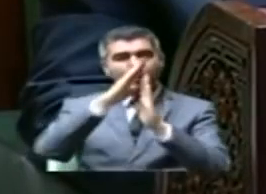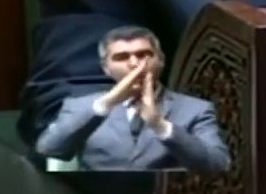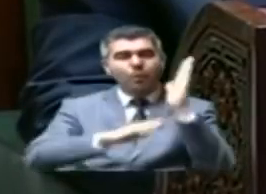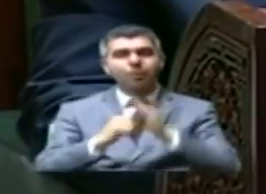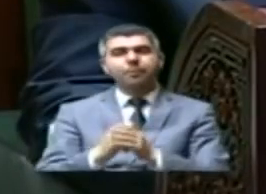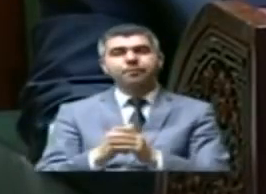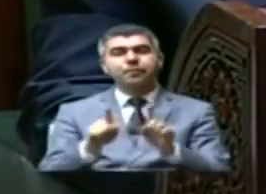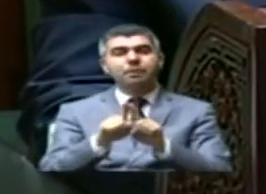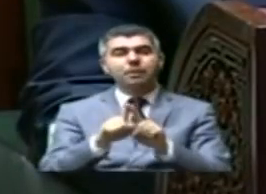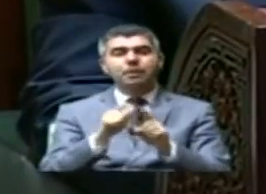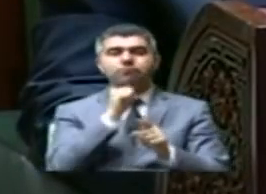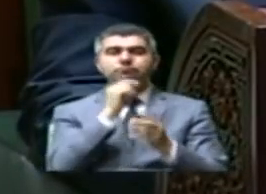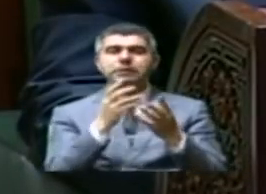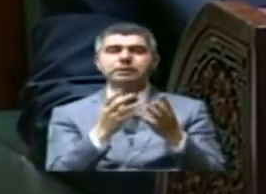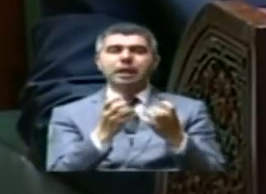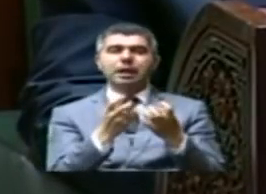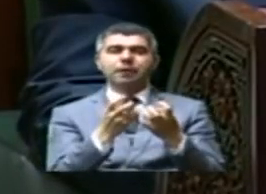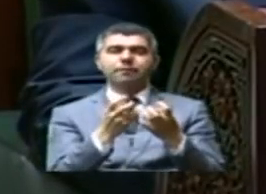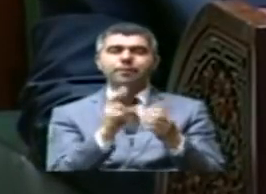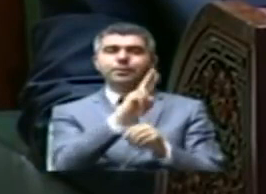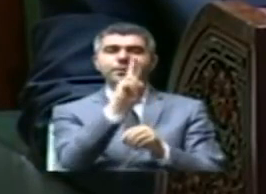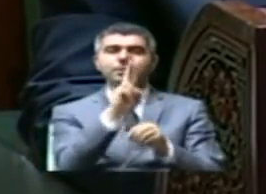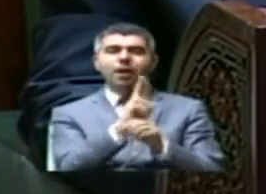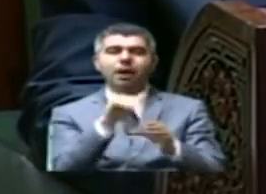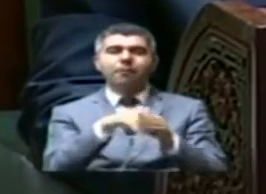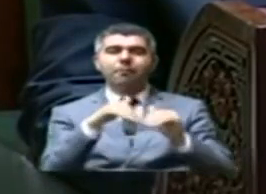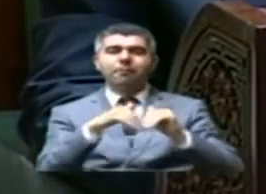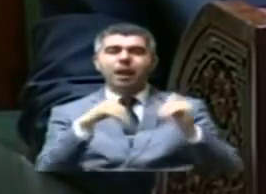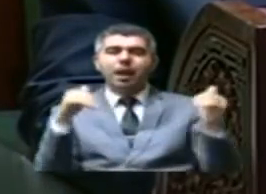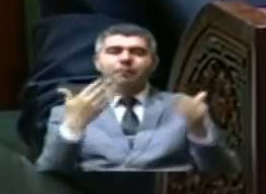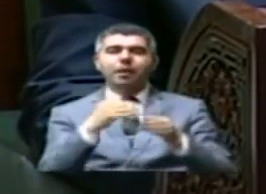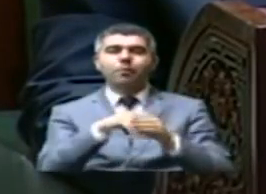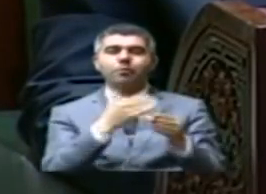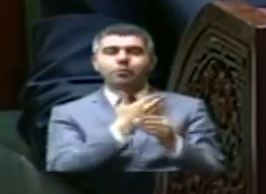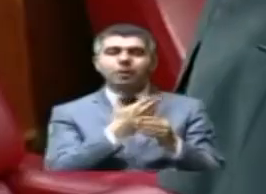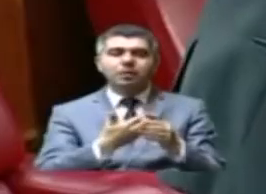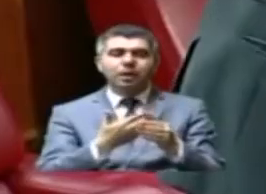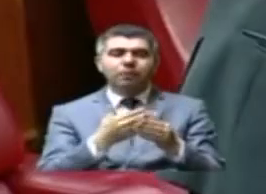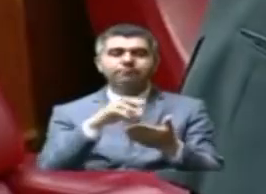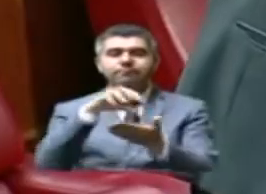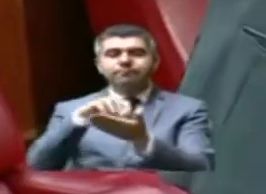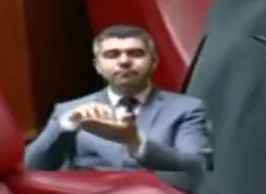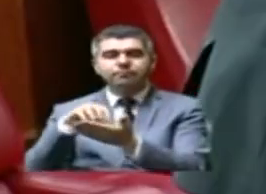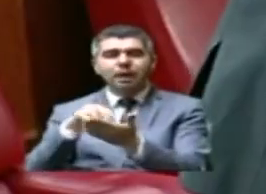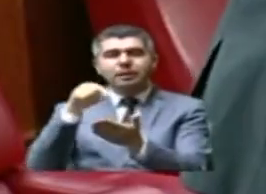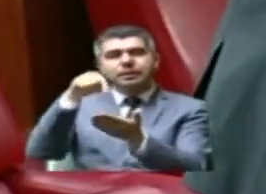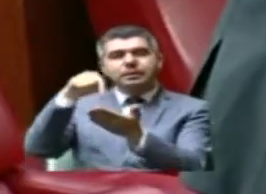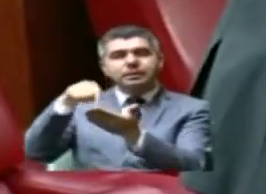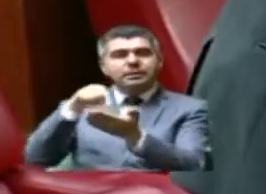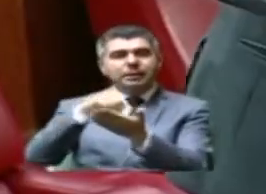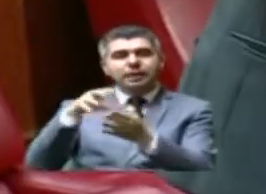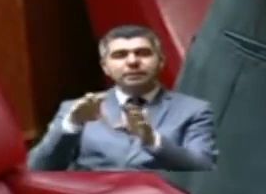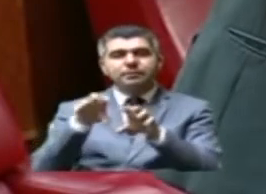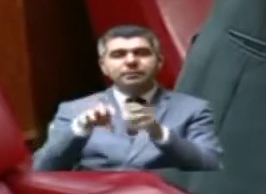من التساؤلات التي تريد سواء مجلس النواب أو مجلس المستشارين تكون هناك تساؤلات حول بعض الطرق اللي هي إما مصنفة أو غير مصنفة في العالم